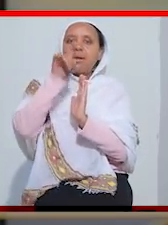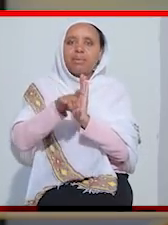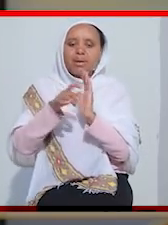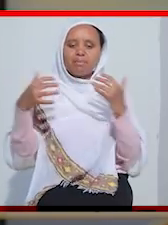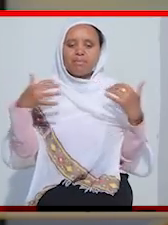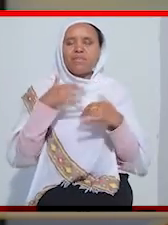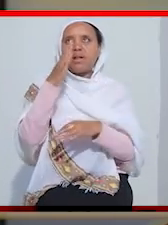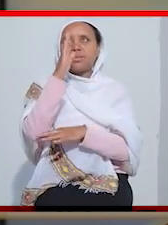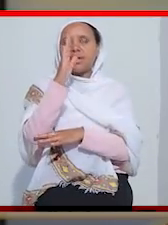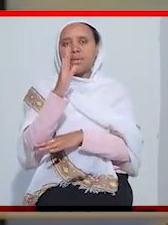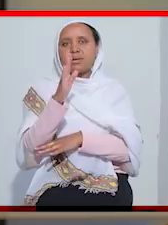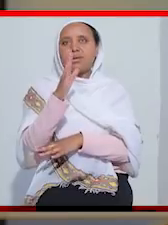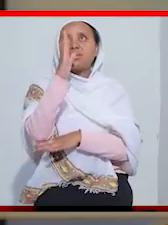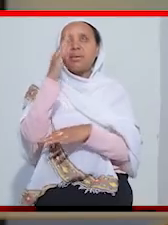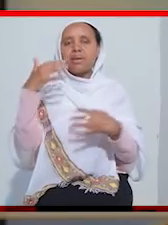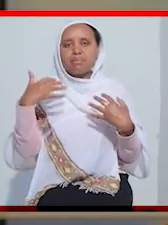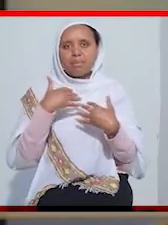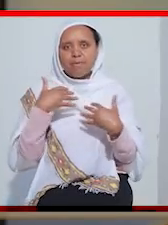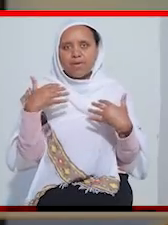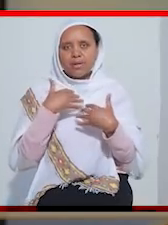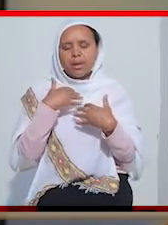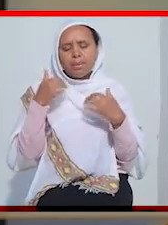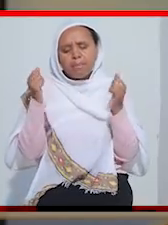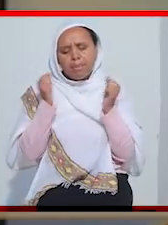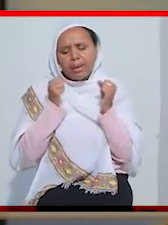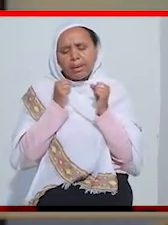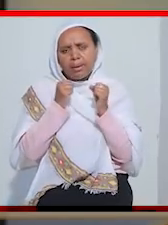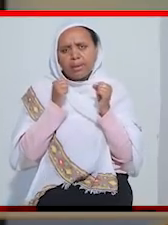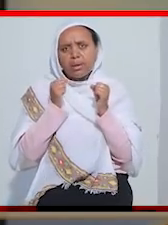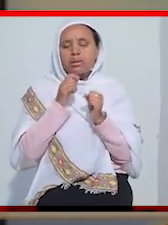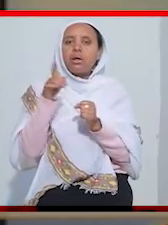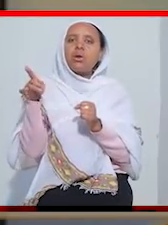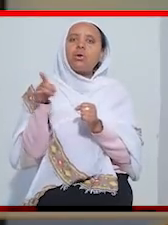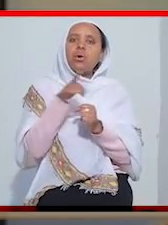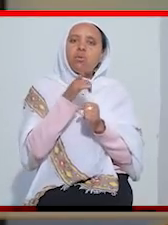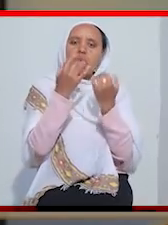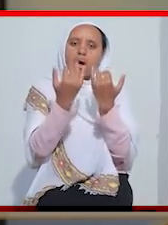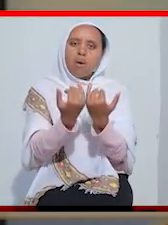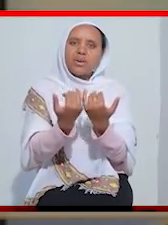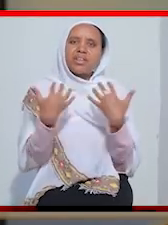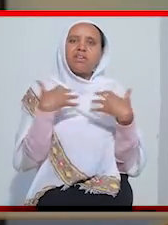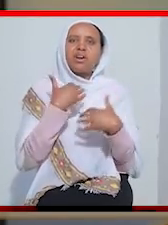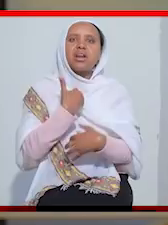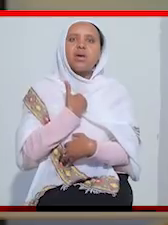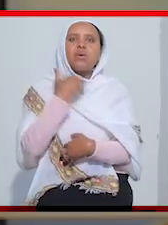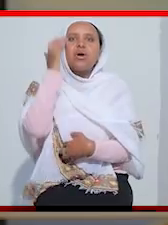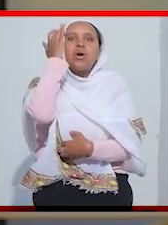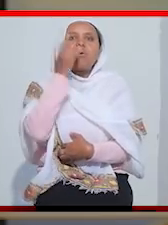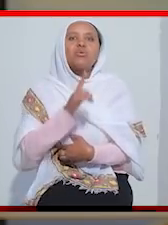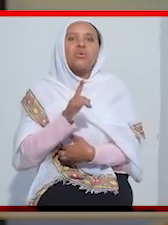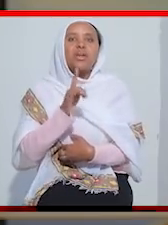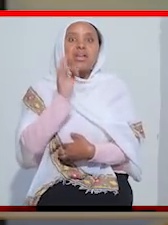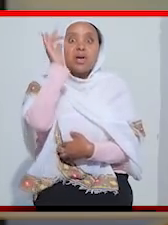በማለት መጸለይ ያለብን በፈሪሃ እግዚአብሔር፣ እግዚአብሔርን በመፍራት በመንቀጥቀጥ። ለመሆኑ አሁን